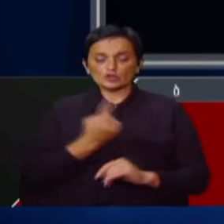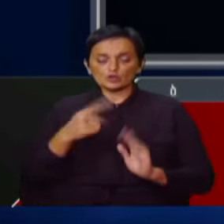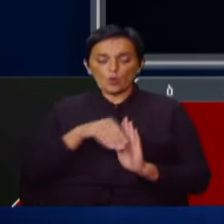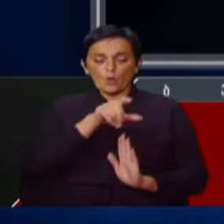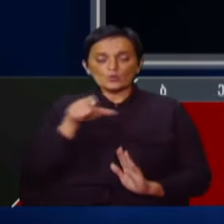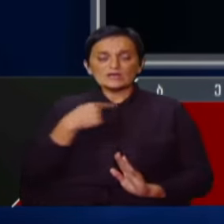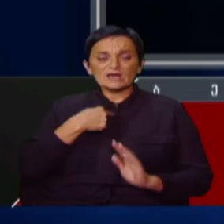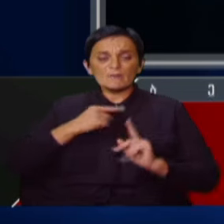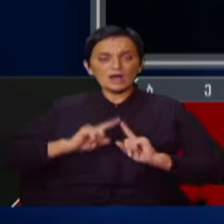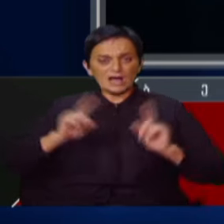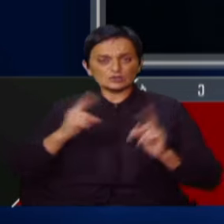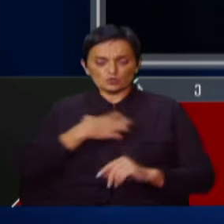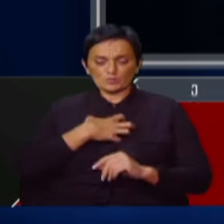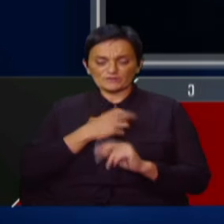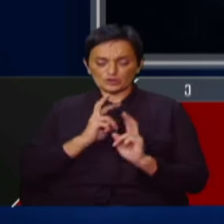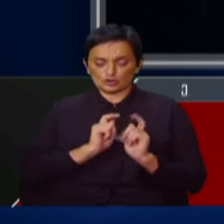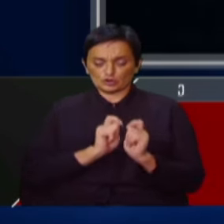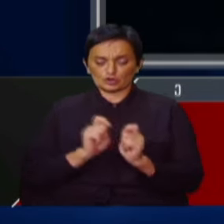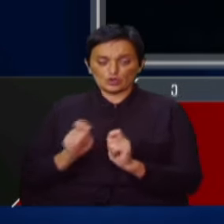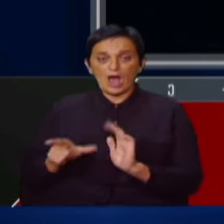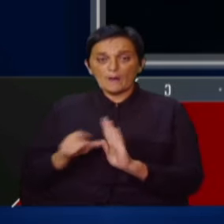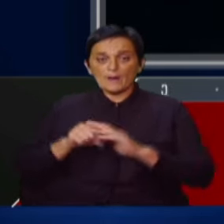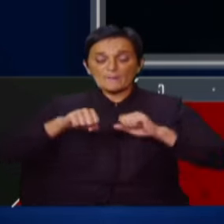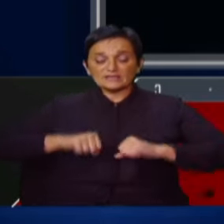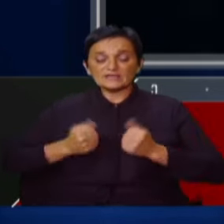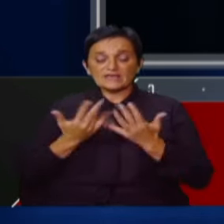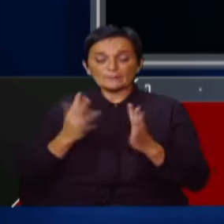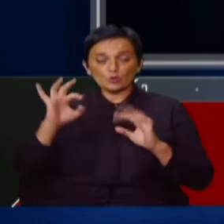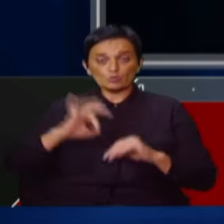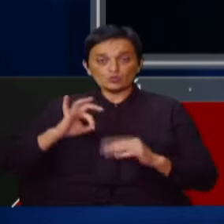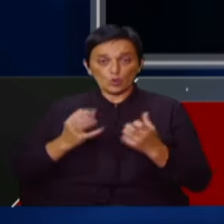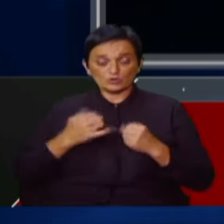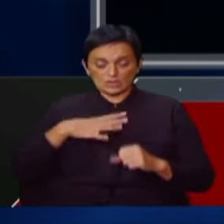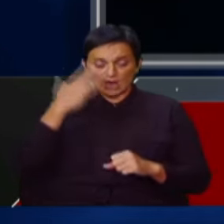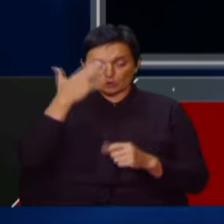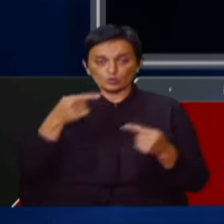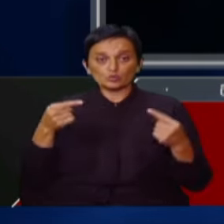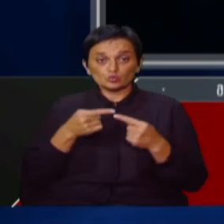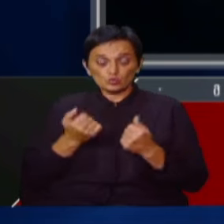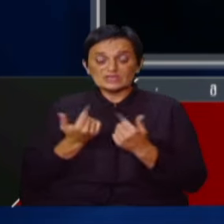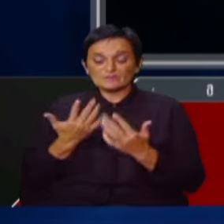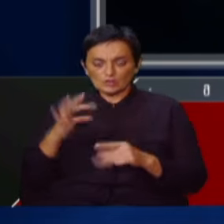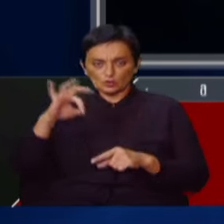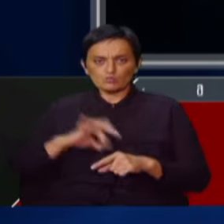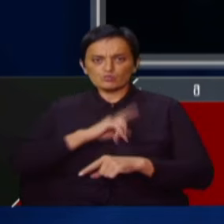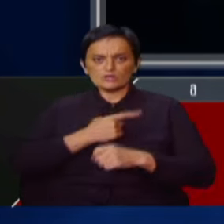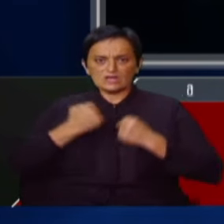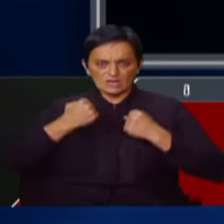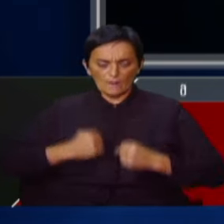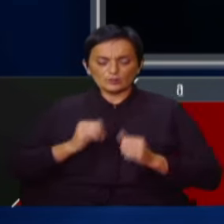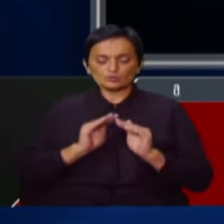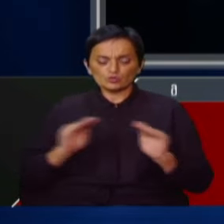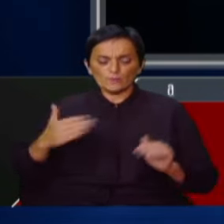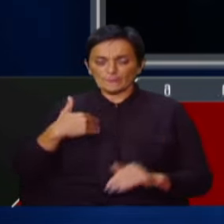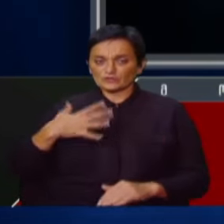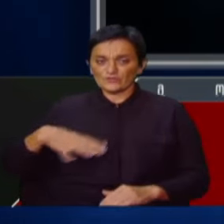ამომრჩევლის ხმას განსაკუთრებული მნიშვნელობა ენიჭება. ამასთან მანდატების რამდენ პროცენტსაც მიიღებს ქართული ოცნება, ზუსტად იმდენი პროცენტით განმტკიცდება და გამყარდება